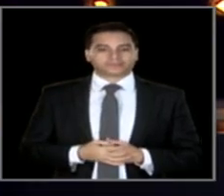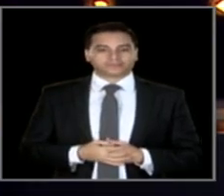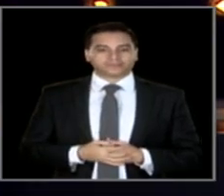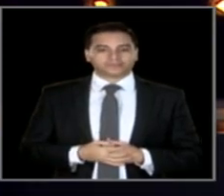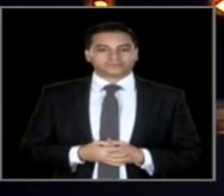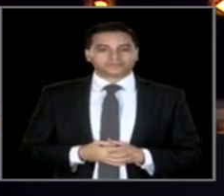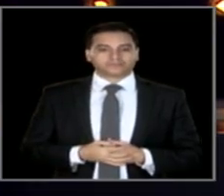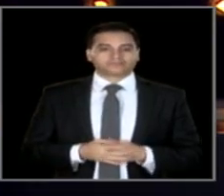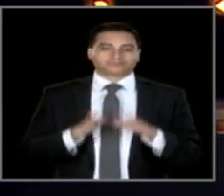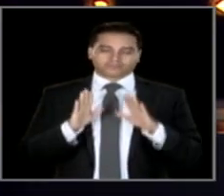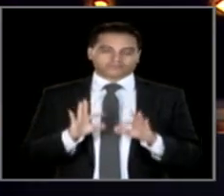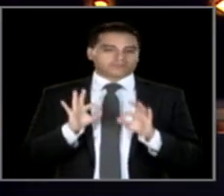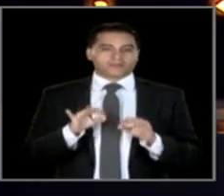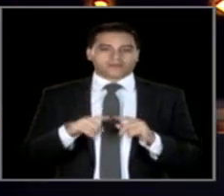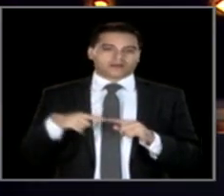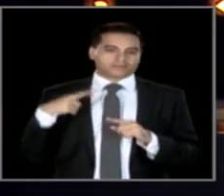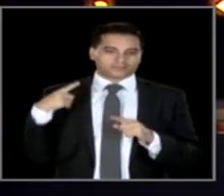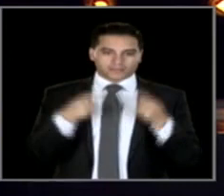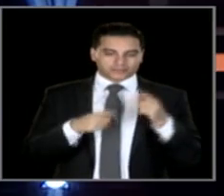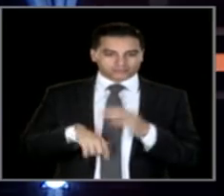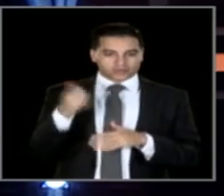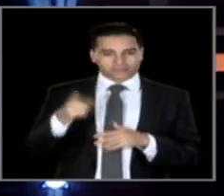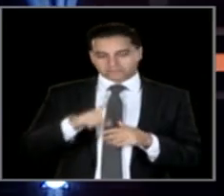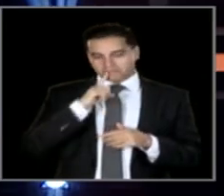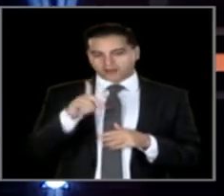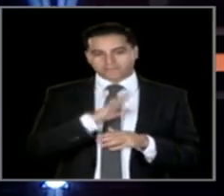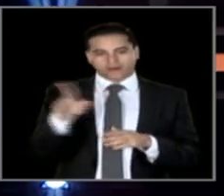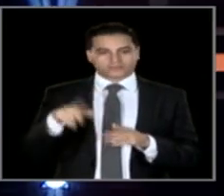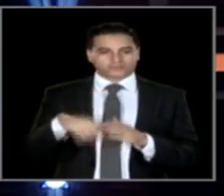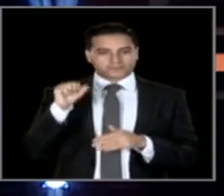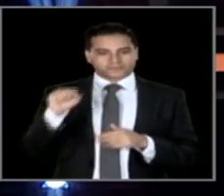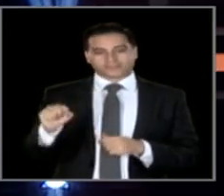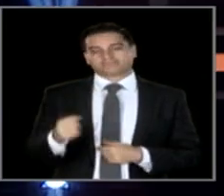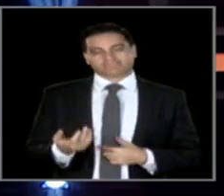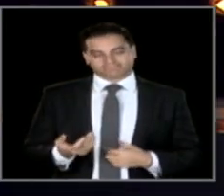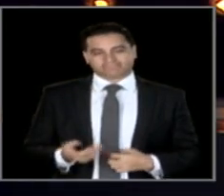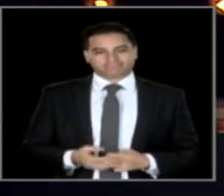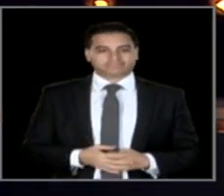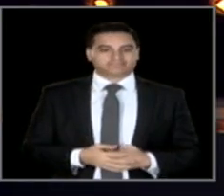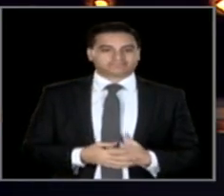150. طبعا لو كسبتوا ضربات الجزاء المباراة اتحسمت. إن شاء